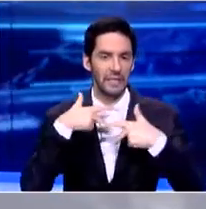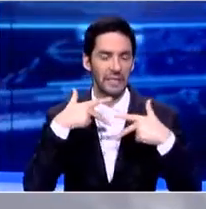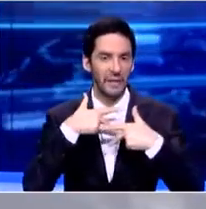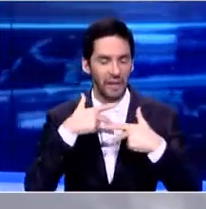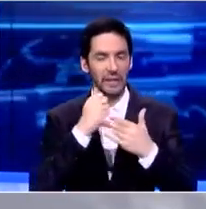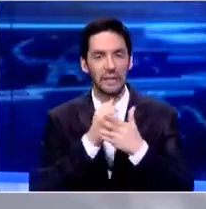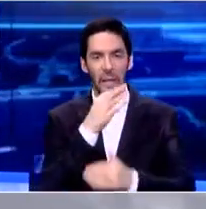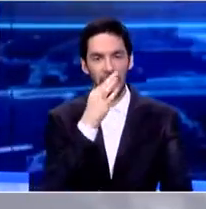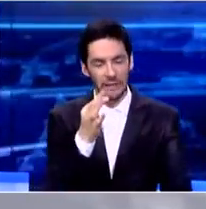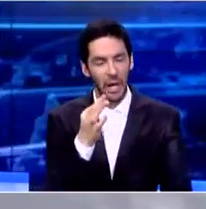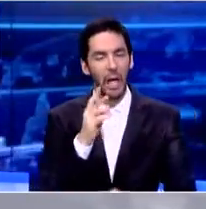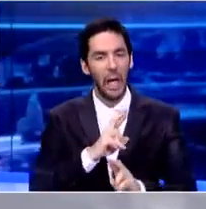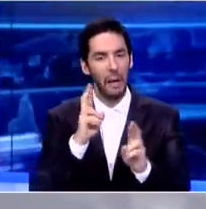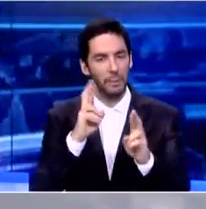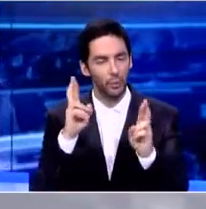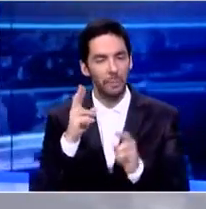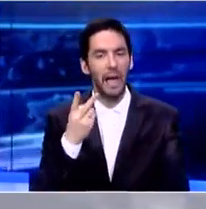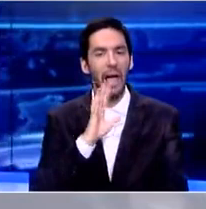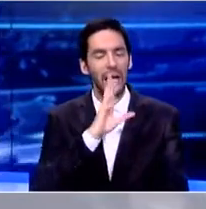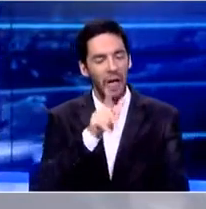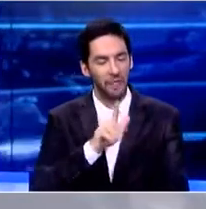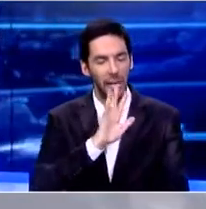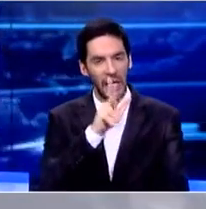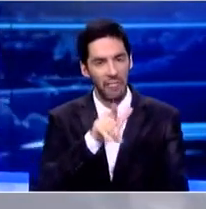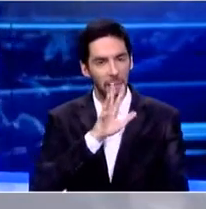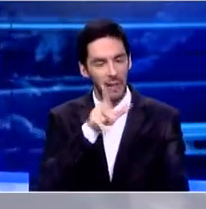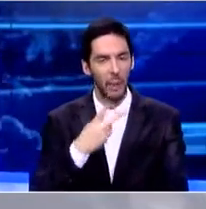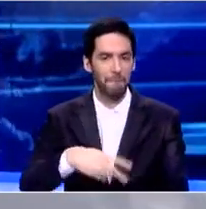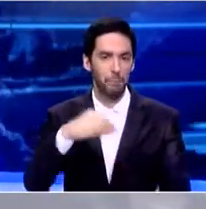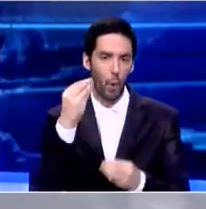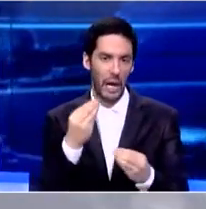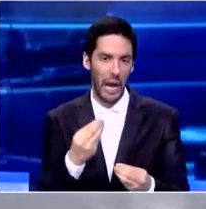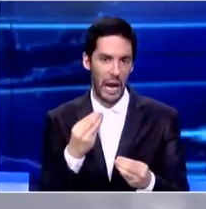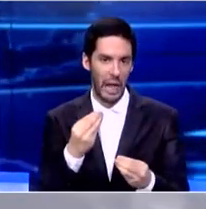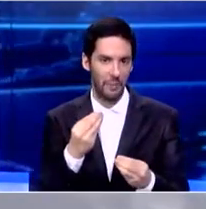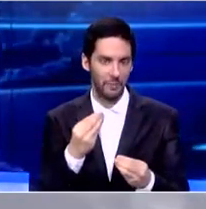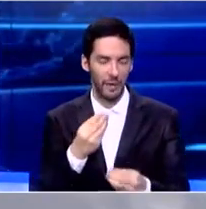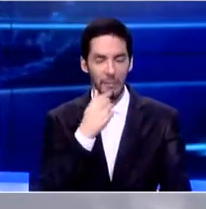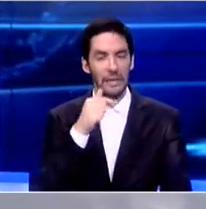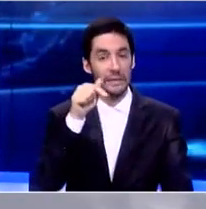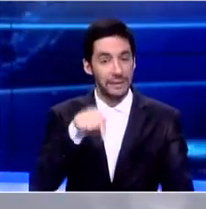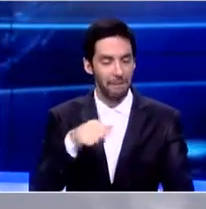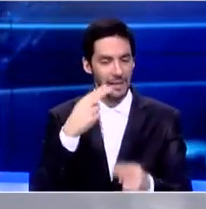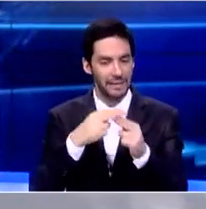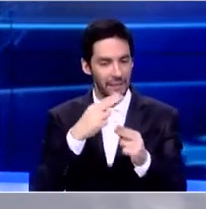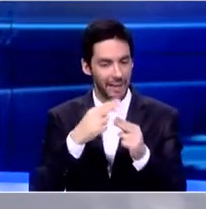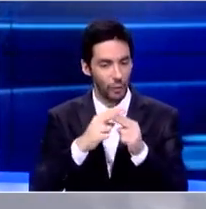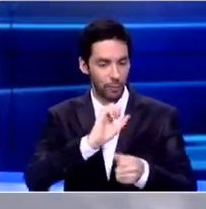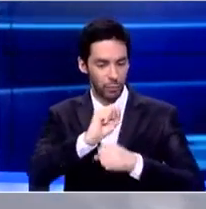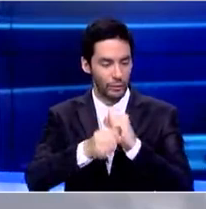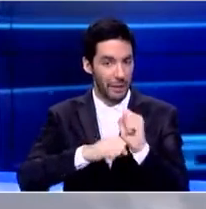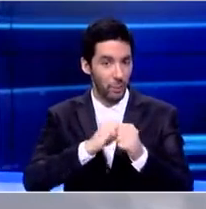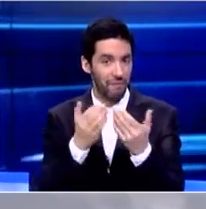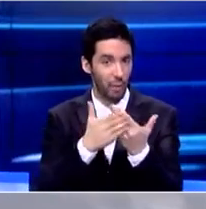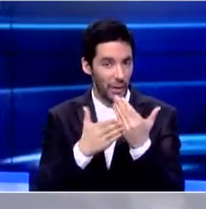ότι τα αποτελέσματα θα γίνονται όλο και καλύτερα. Επαναλαμβάνω για πολλωστή φορά ότι χτίζουμε σήμερα είναι επένδυση στην